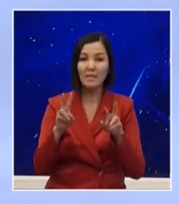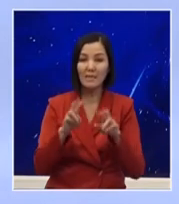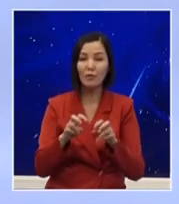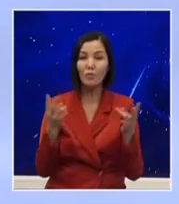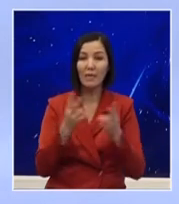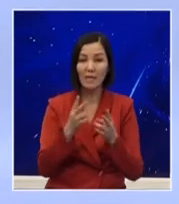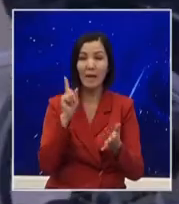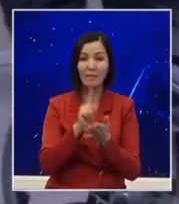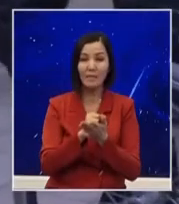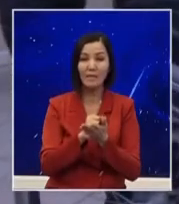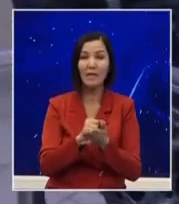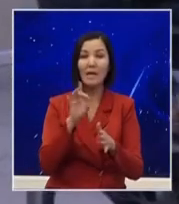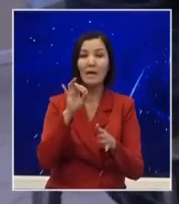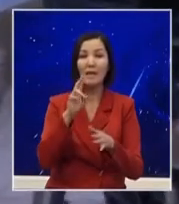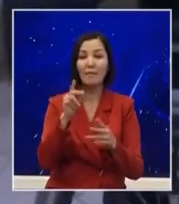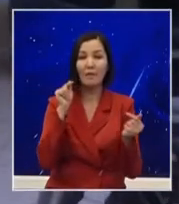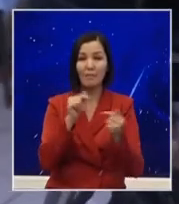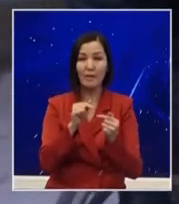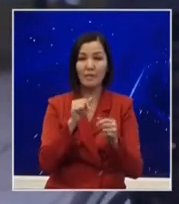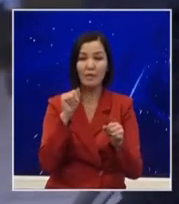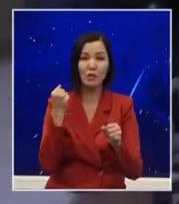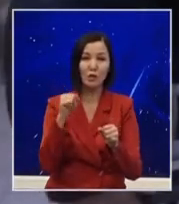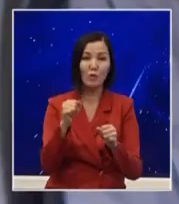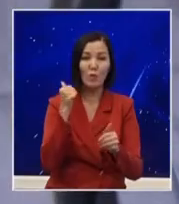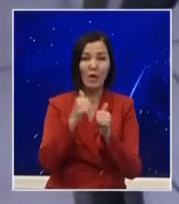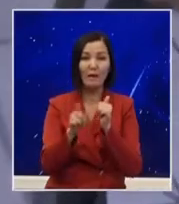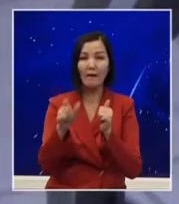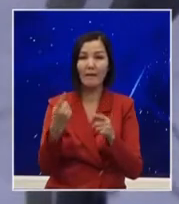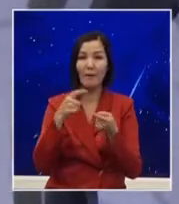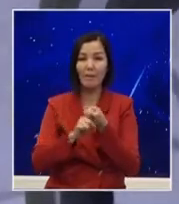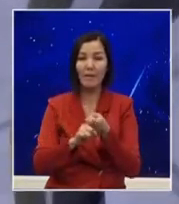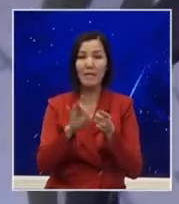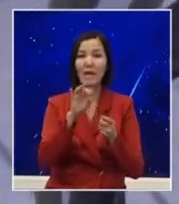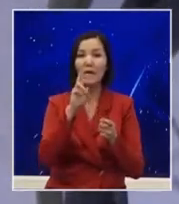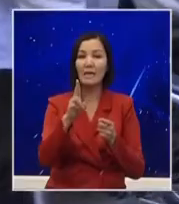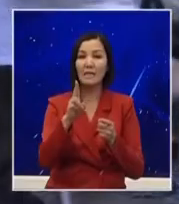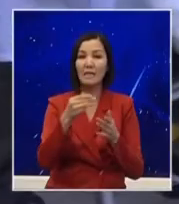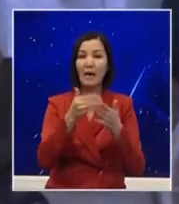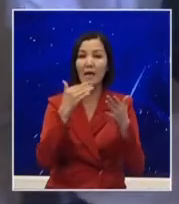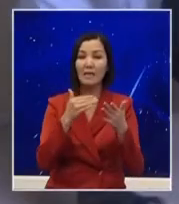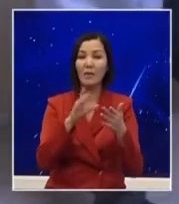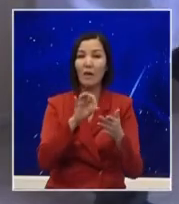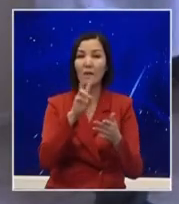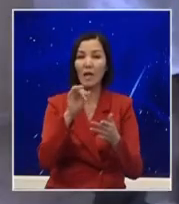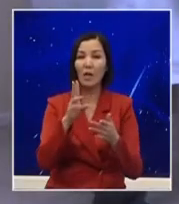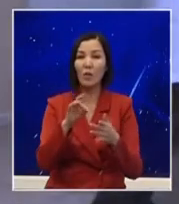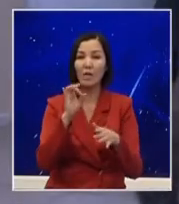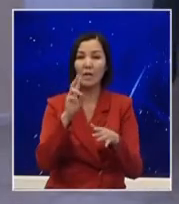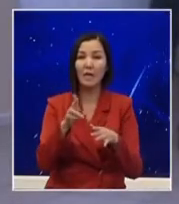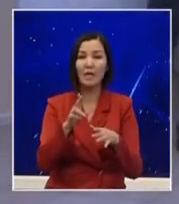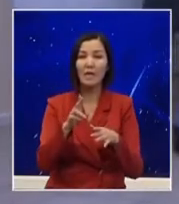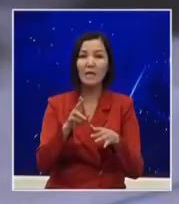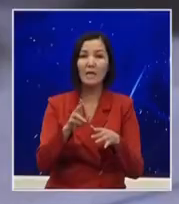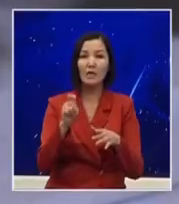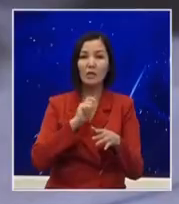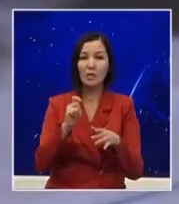жоғары. Мамандар қатерлі ісікпен күресу әр адамның қолында екенін айтады. Аты жаман дерттің алдын алу мақсатында онкология мамандары сенбі күні